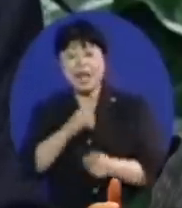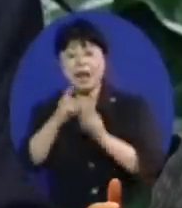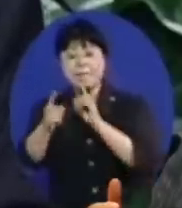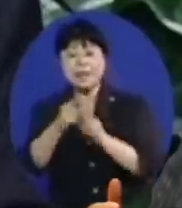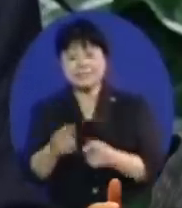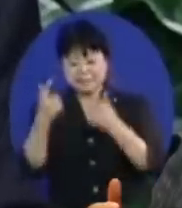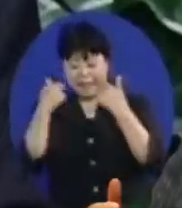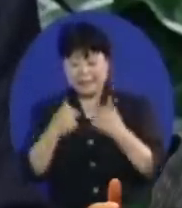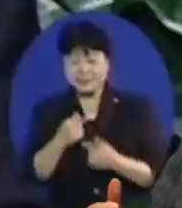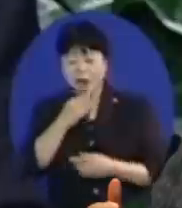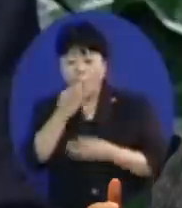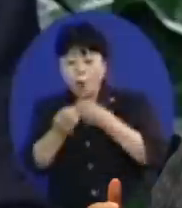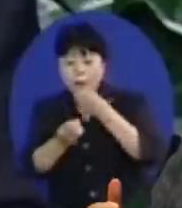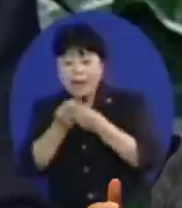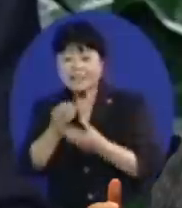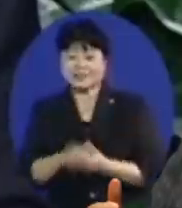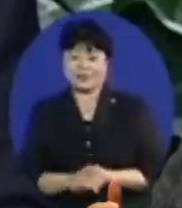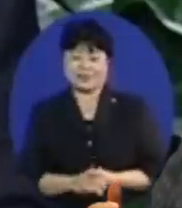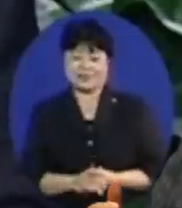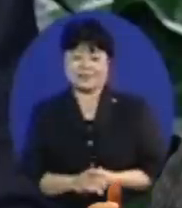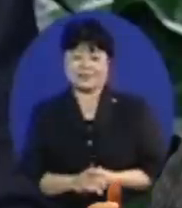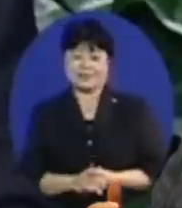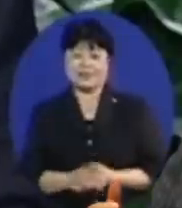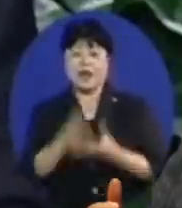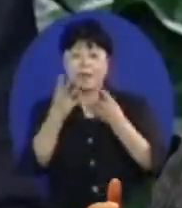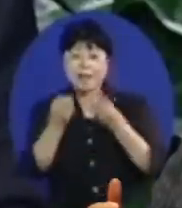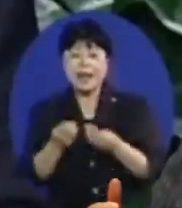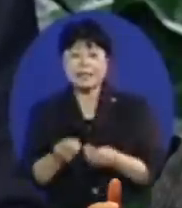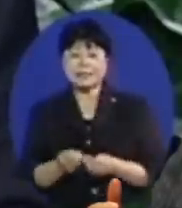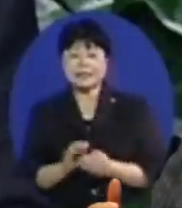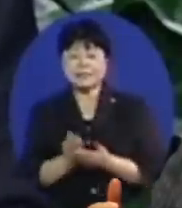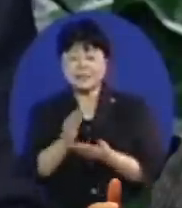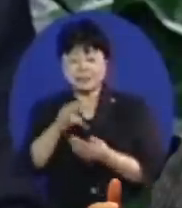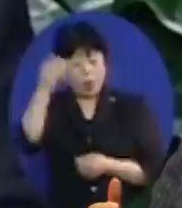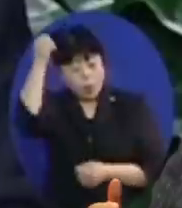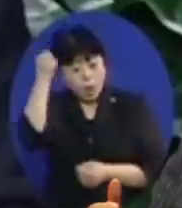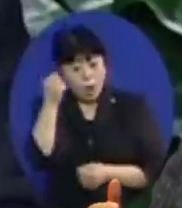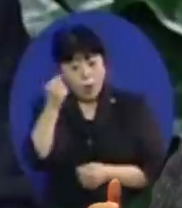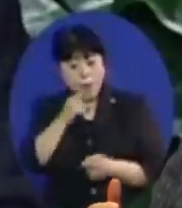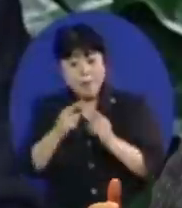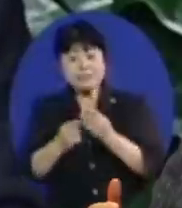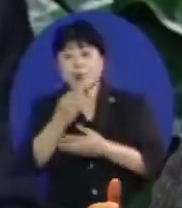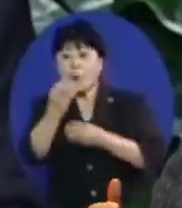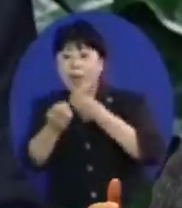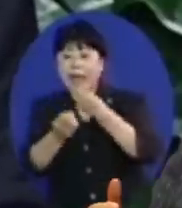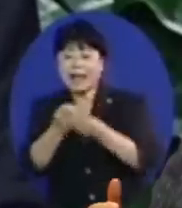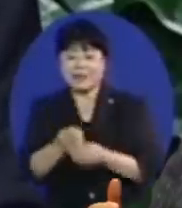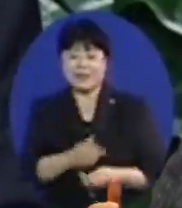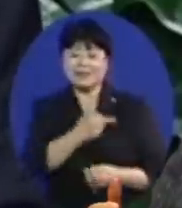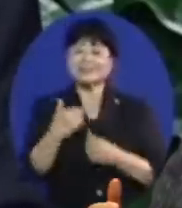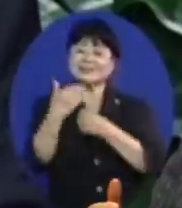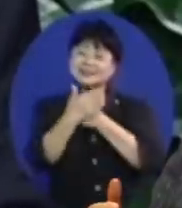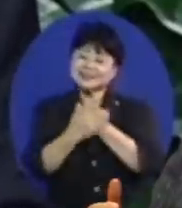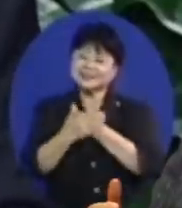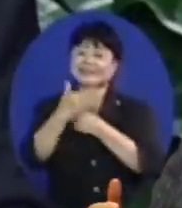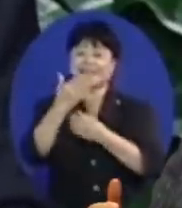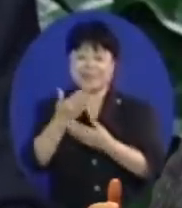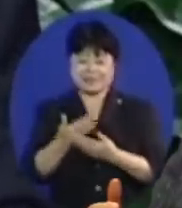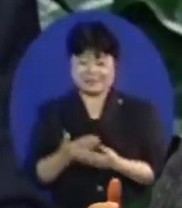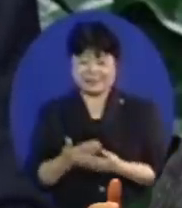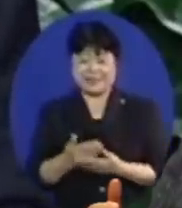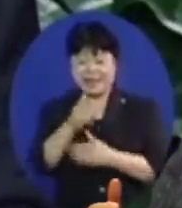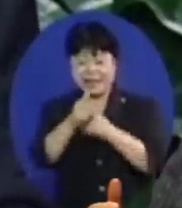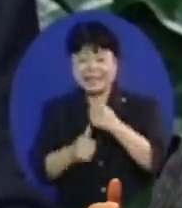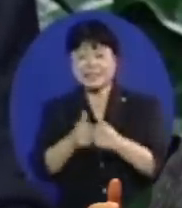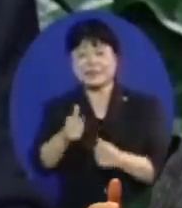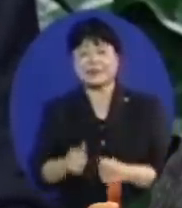늘 고백하십시오. 여러분 많은 성경을 외워서 말씀을 고백하면 큰 은혜가 되는 것입니다.